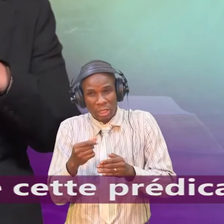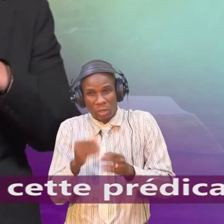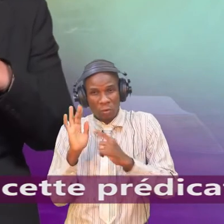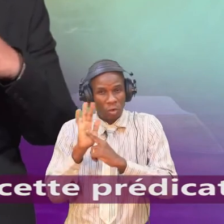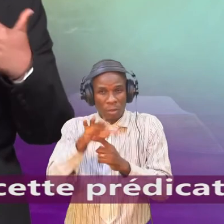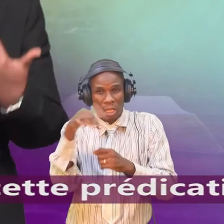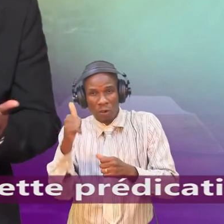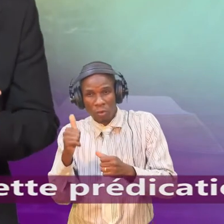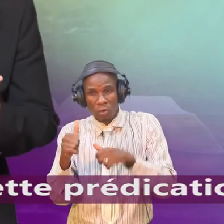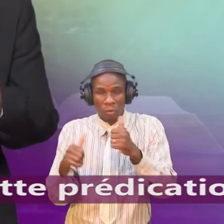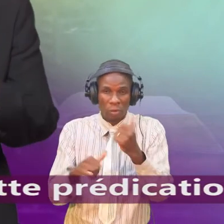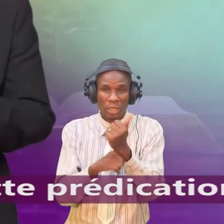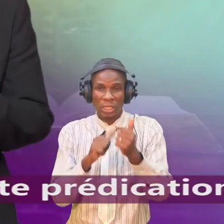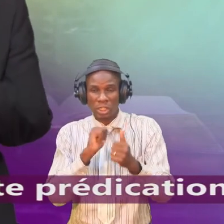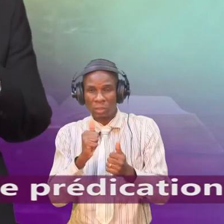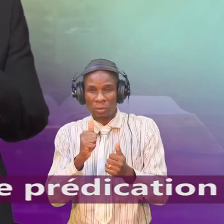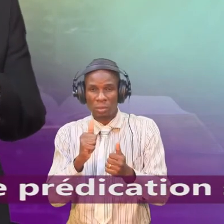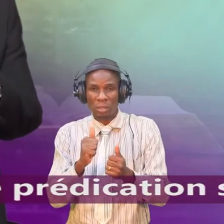kutunza magonjwa.